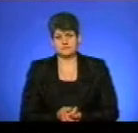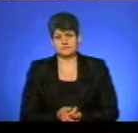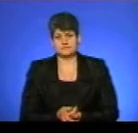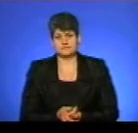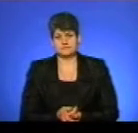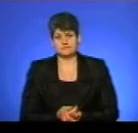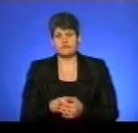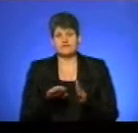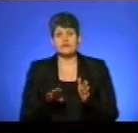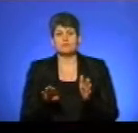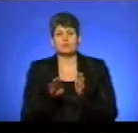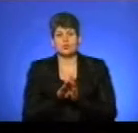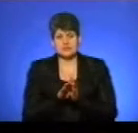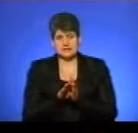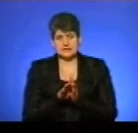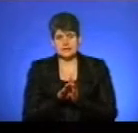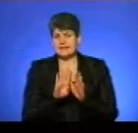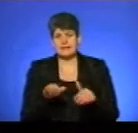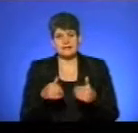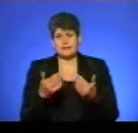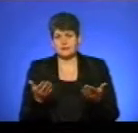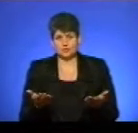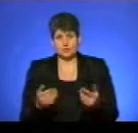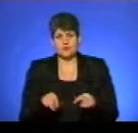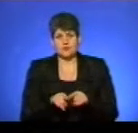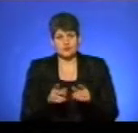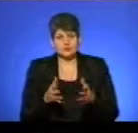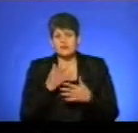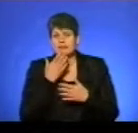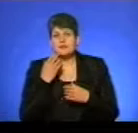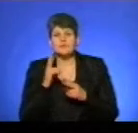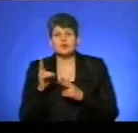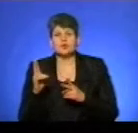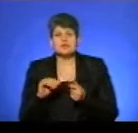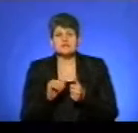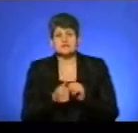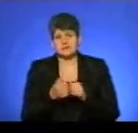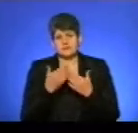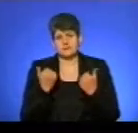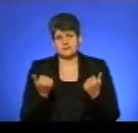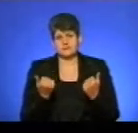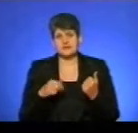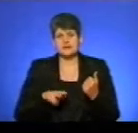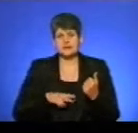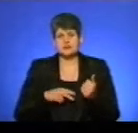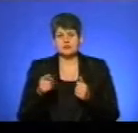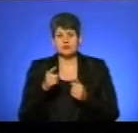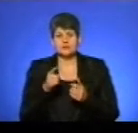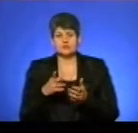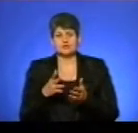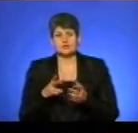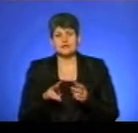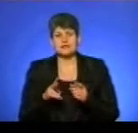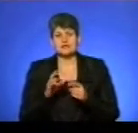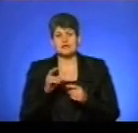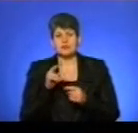А відпустки не дають, теж нема кого, заміни нема. Директор Тернопільської дирекції